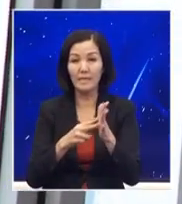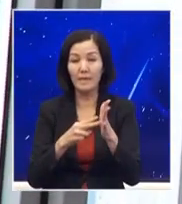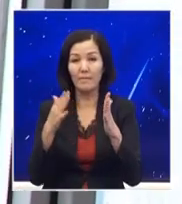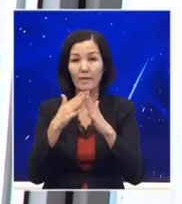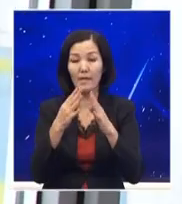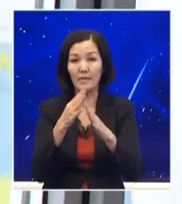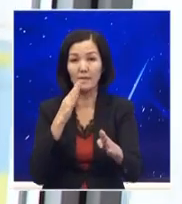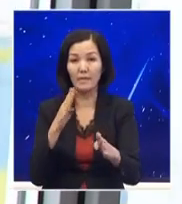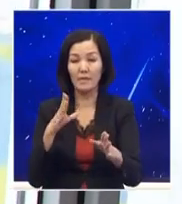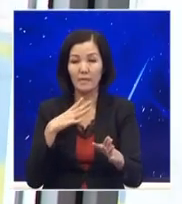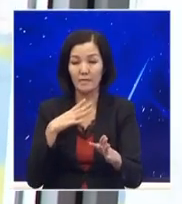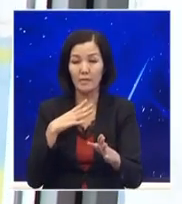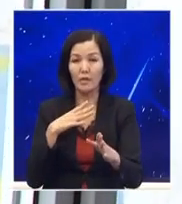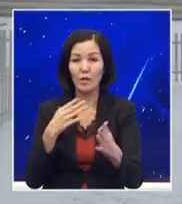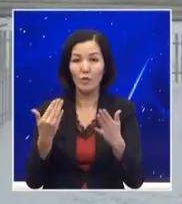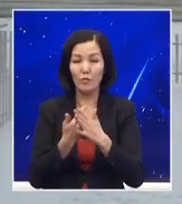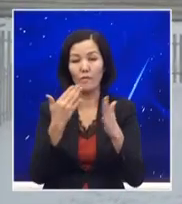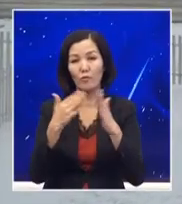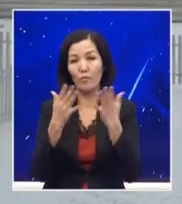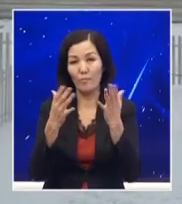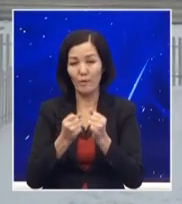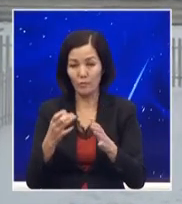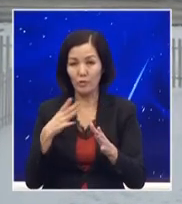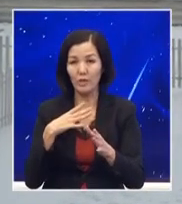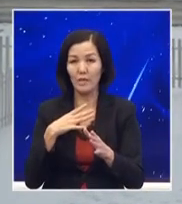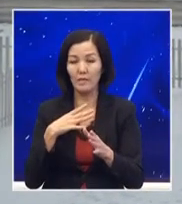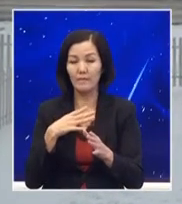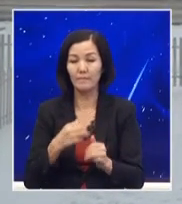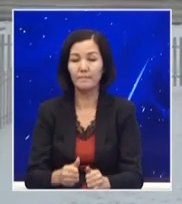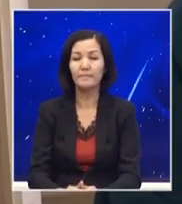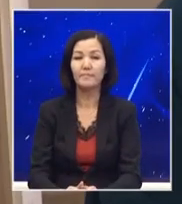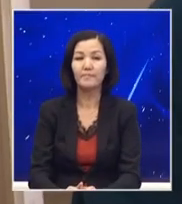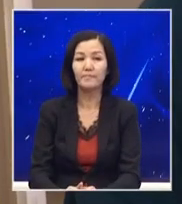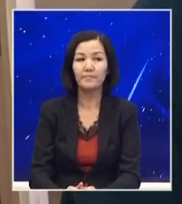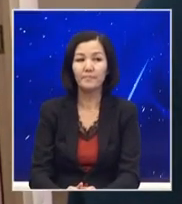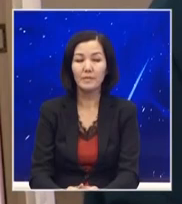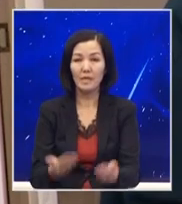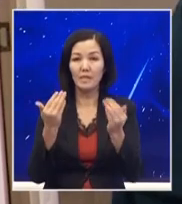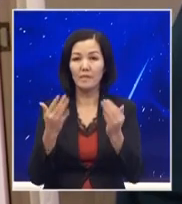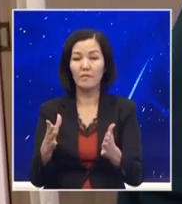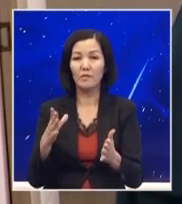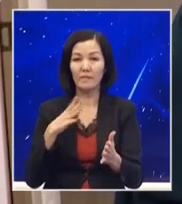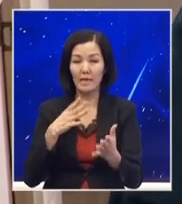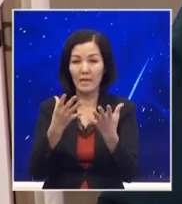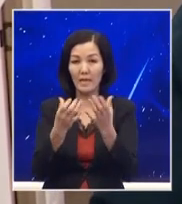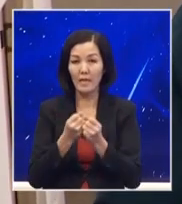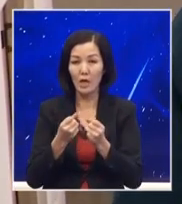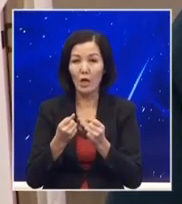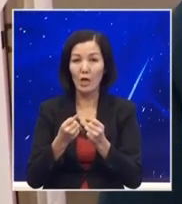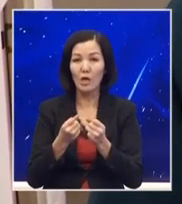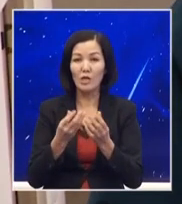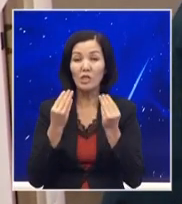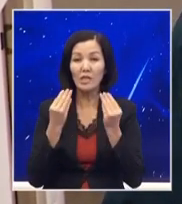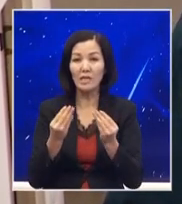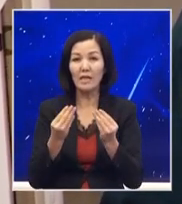вот настал тот самый долгожданный день. Они получили заветные ключи. Сегодня мы стали обладателями такого вот